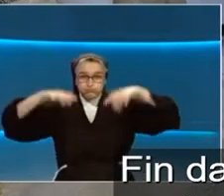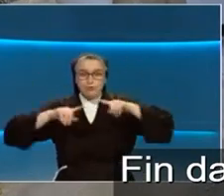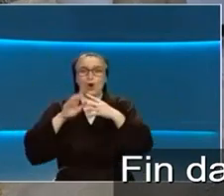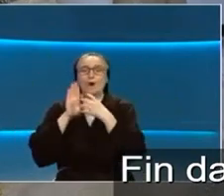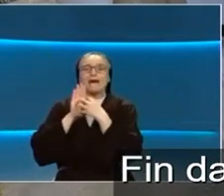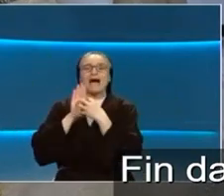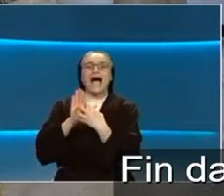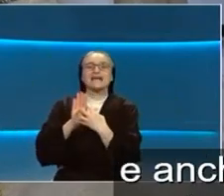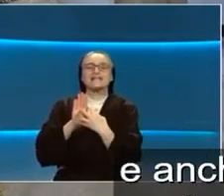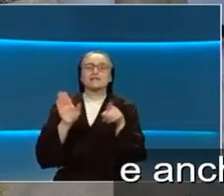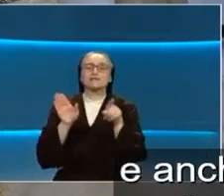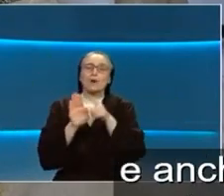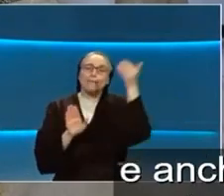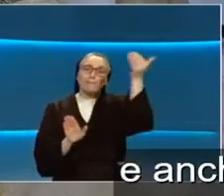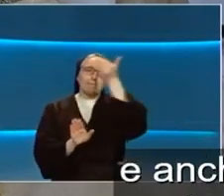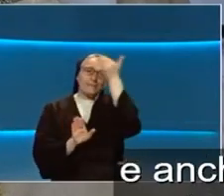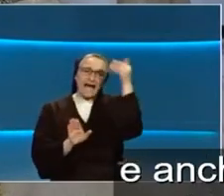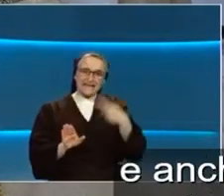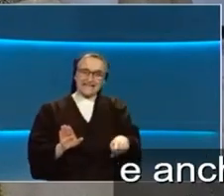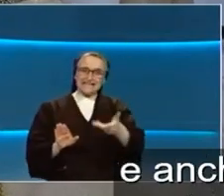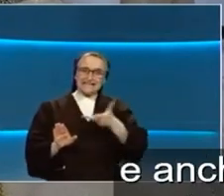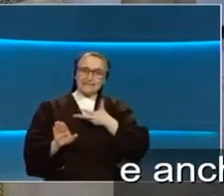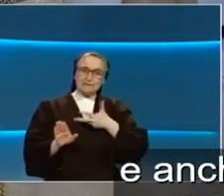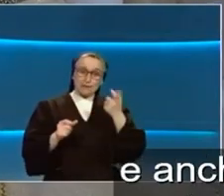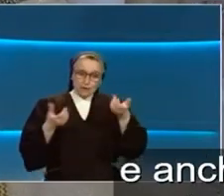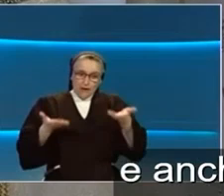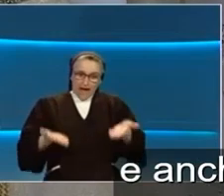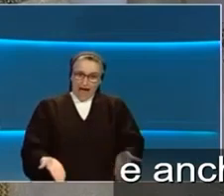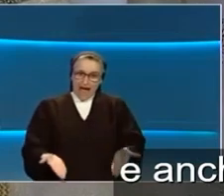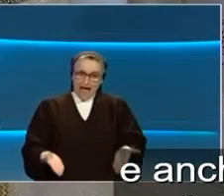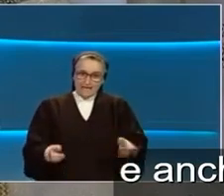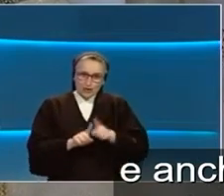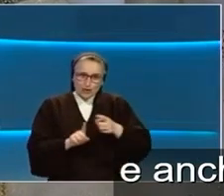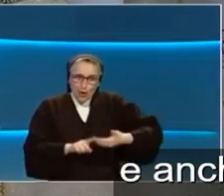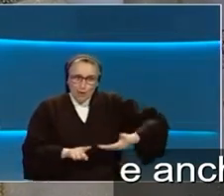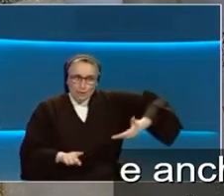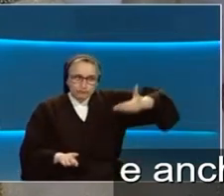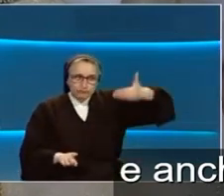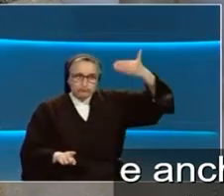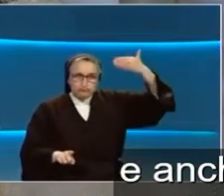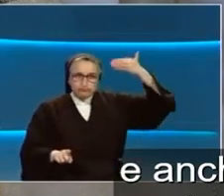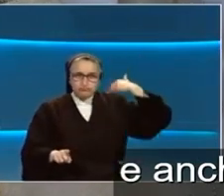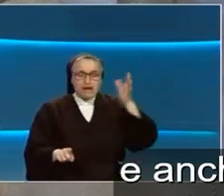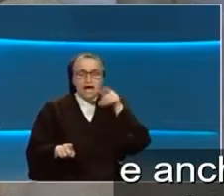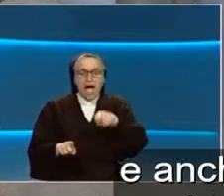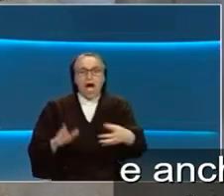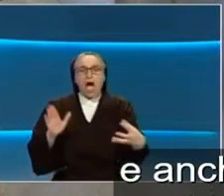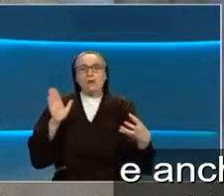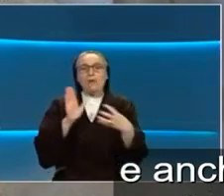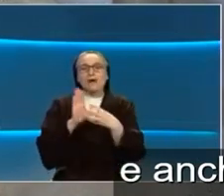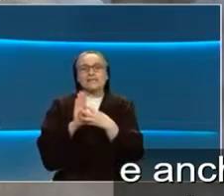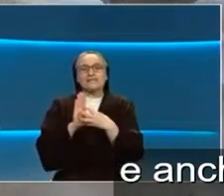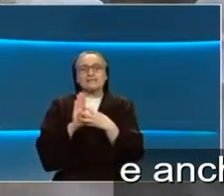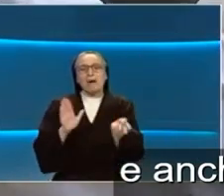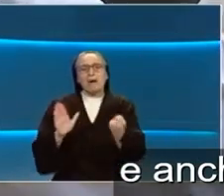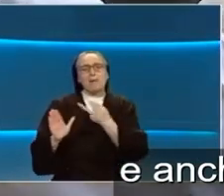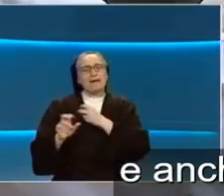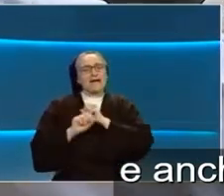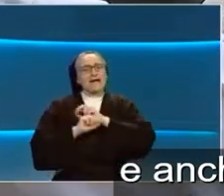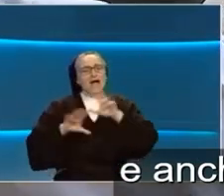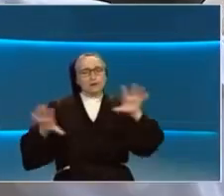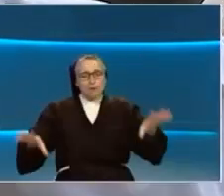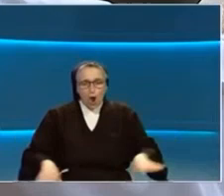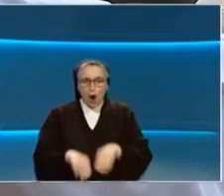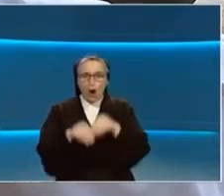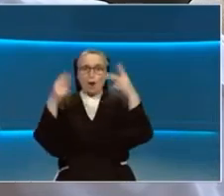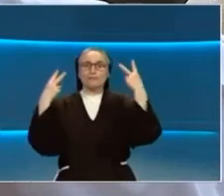il battesimo, perché oggi come allora l'acqua segnasse la fine del peccato e